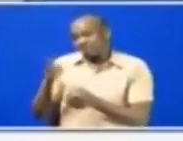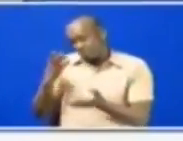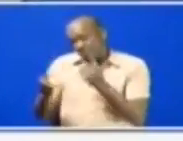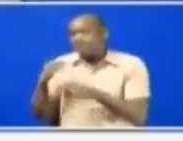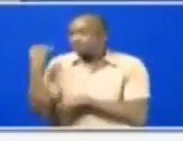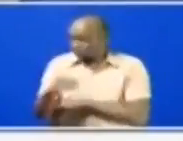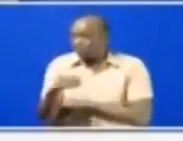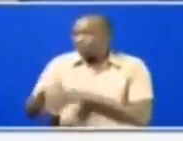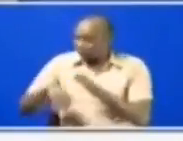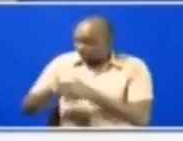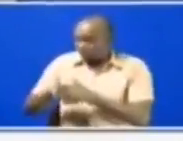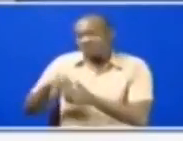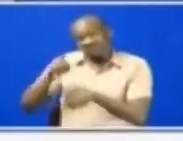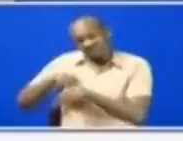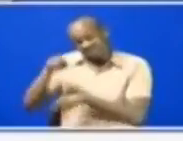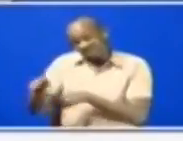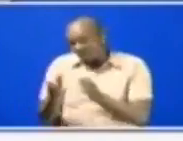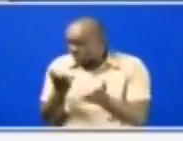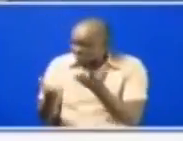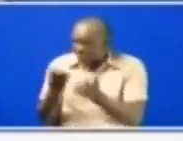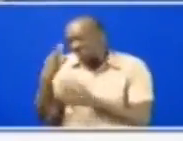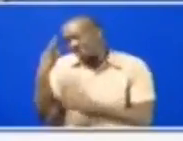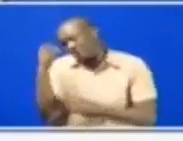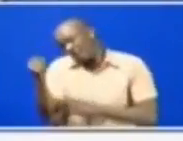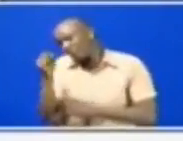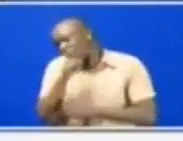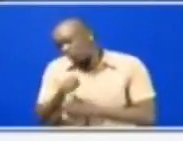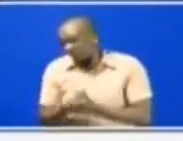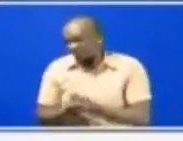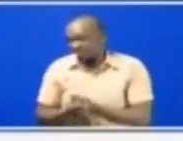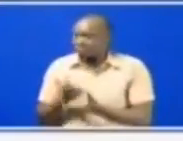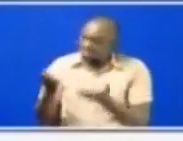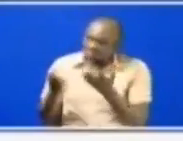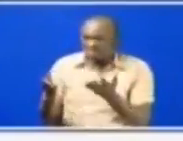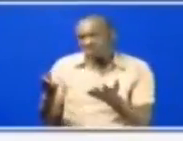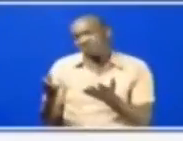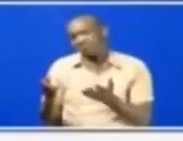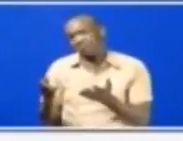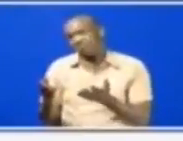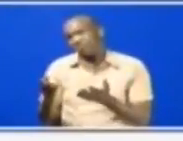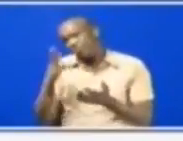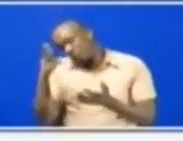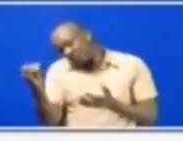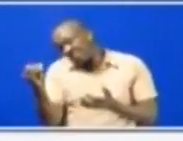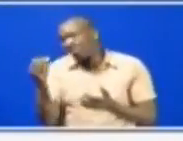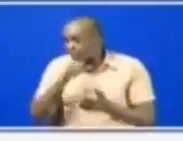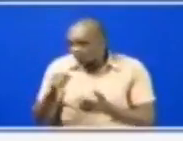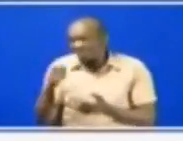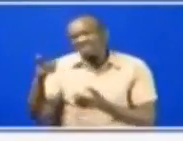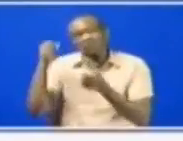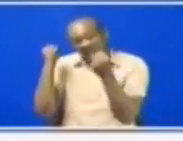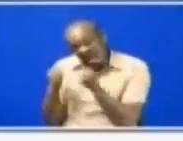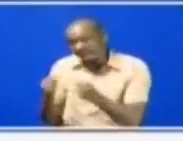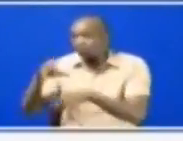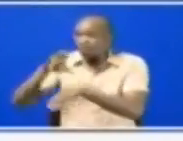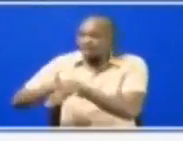mambo ya mpira. Mm-hmm. Sasa unakuja ukishafika karibu 35 hapo hivyo kuelekea labda kama hiyo umri wetu kama ya sasa 40 inakuwa ni vigumu